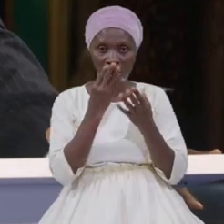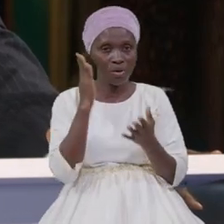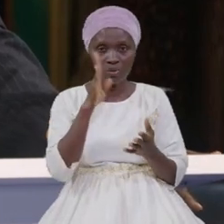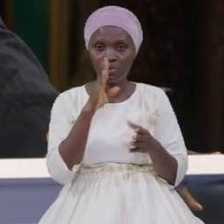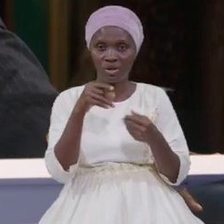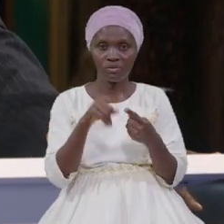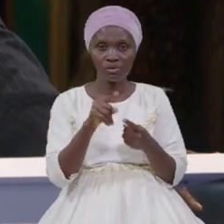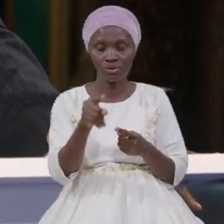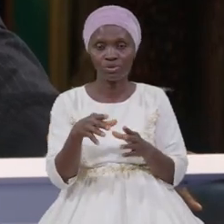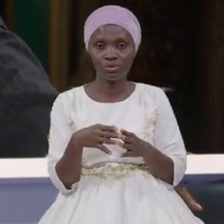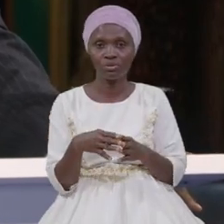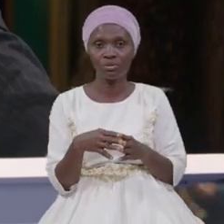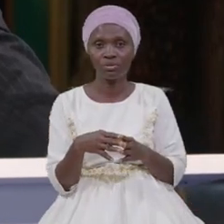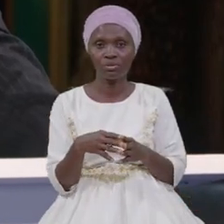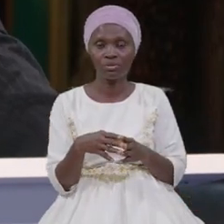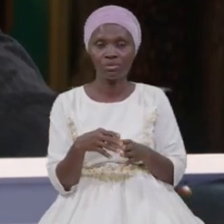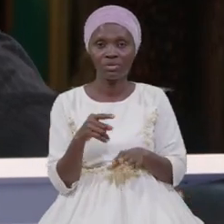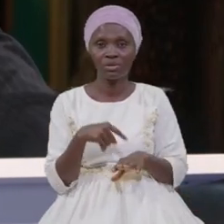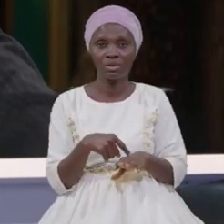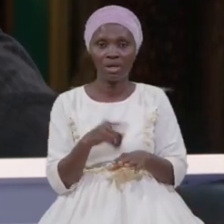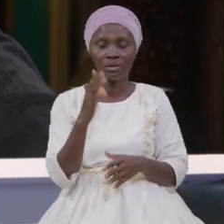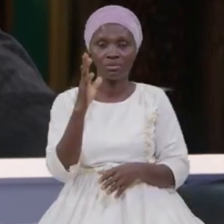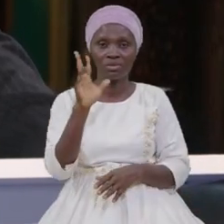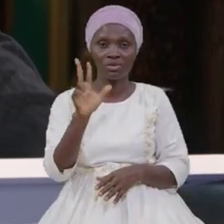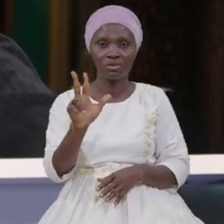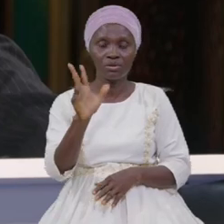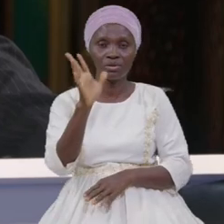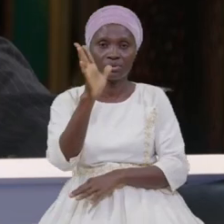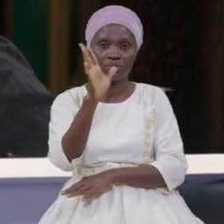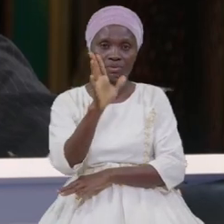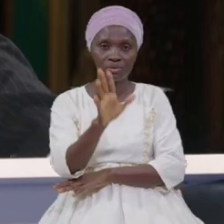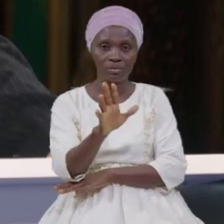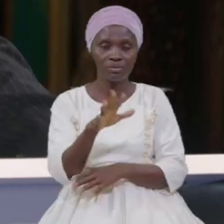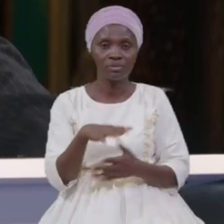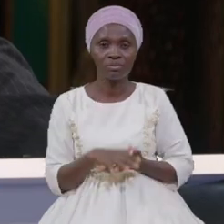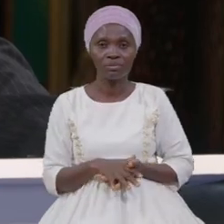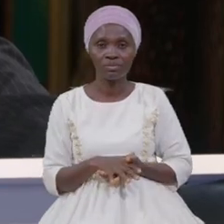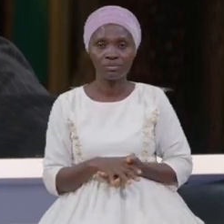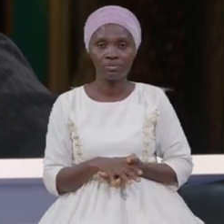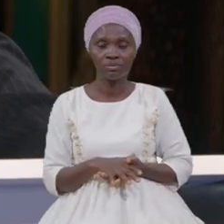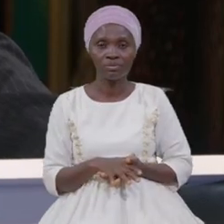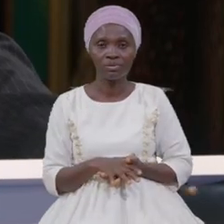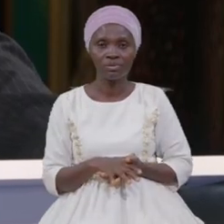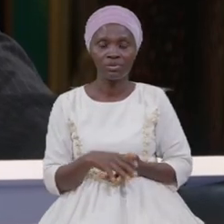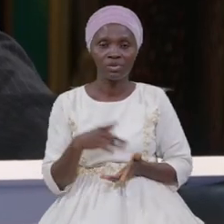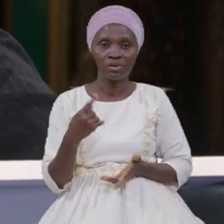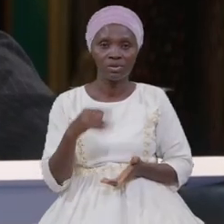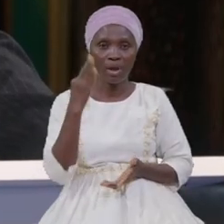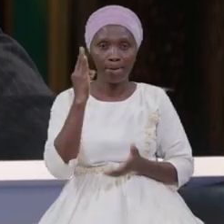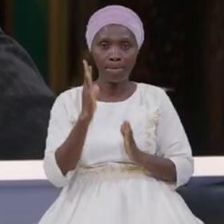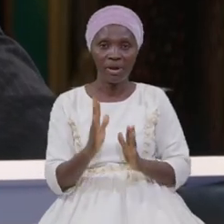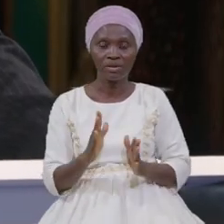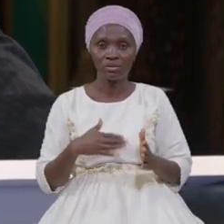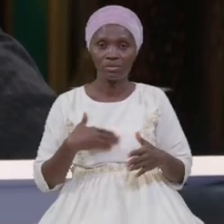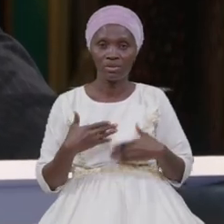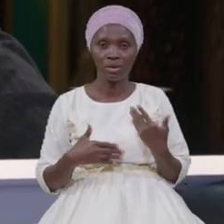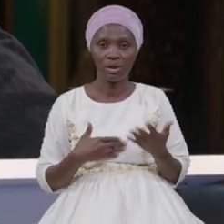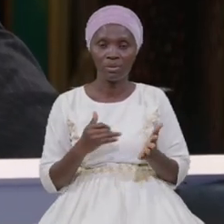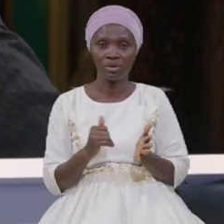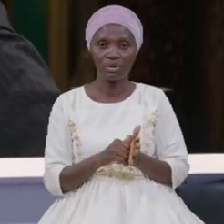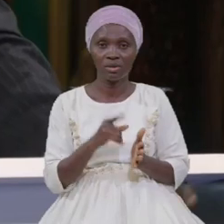Et on vous précisera donc le lieu. Et le pasteur sera content de vous savoir participant de ce banquet